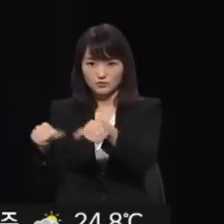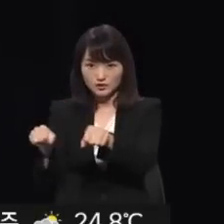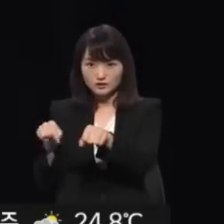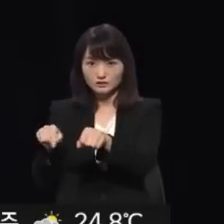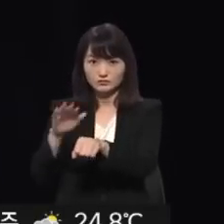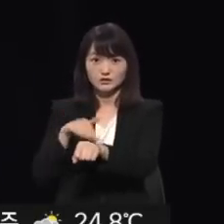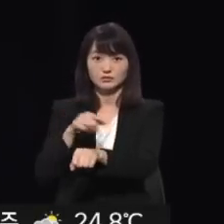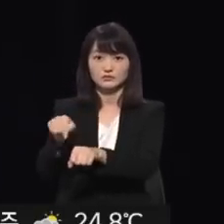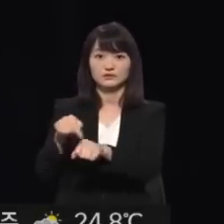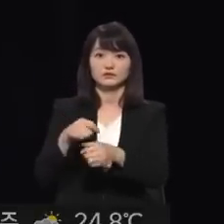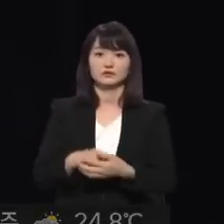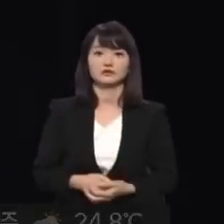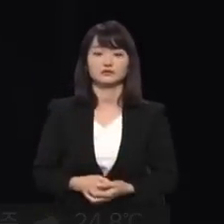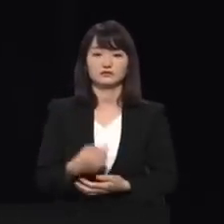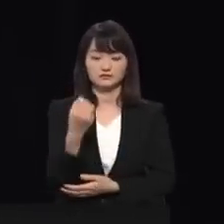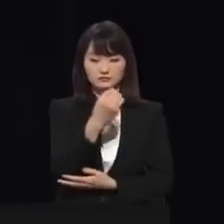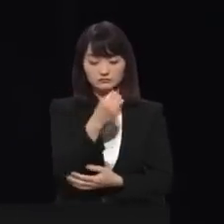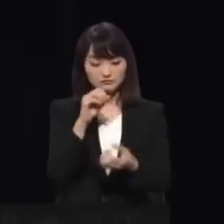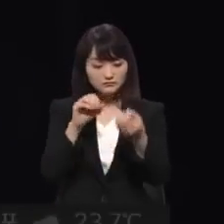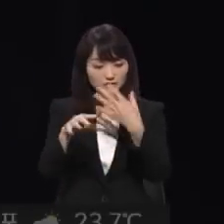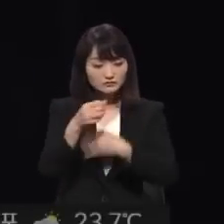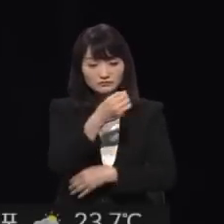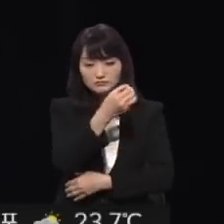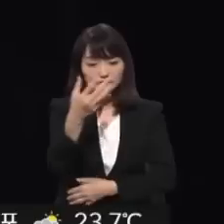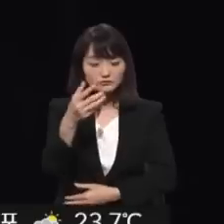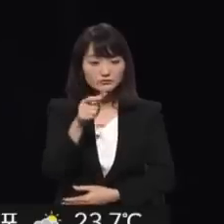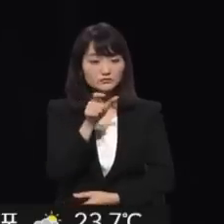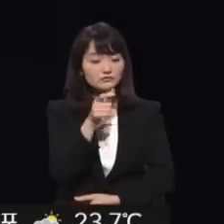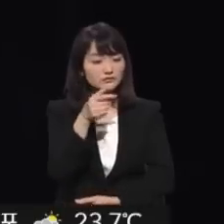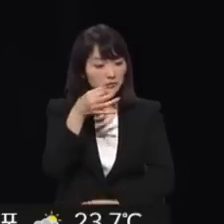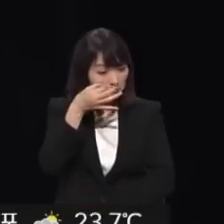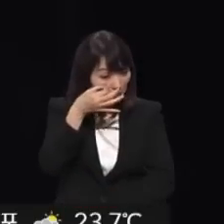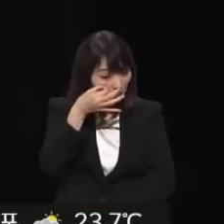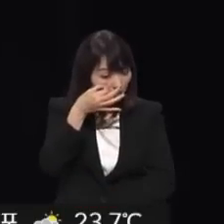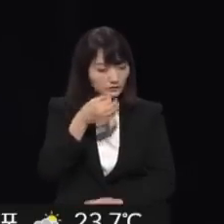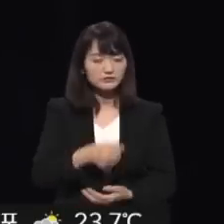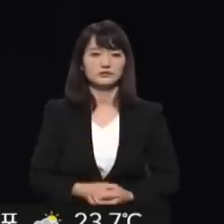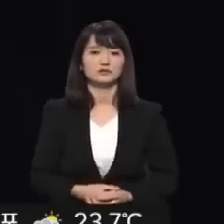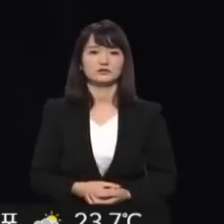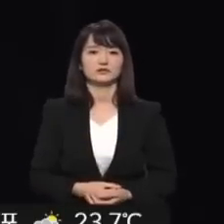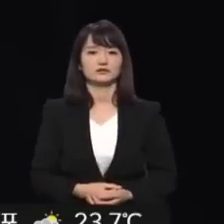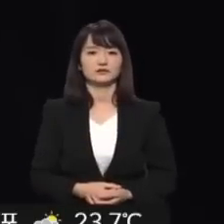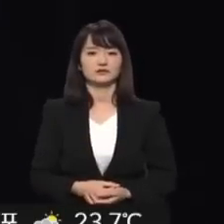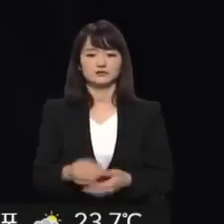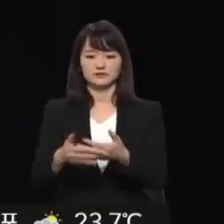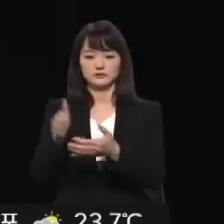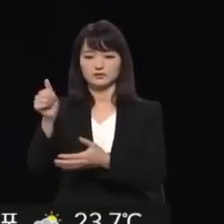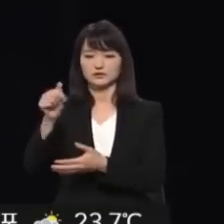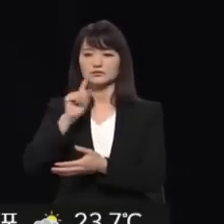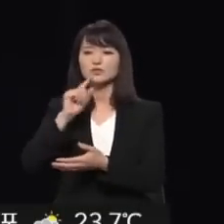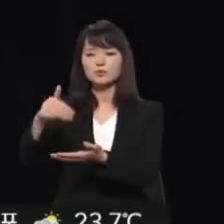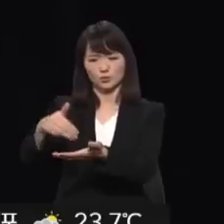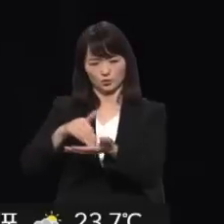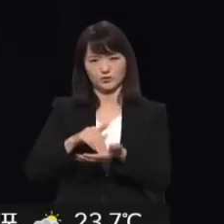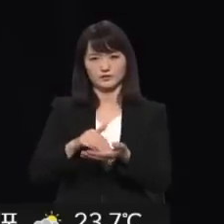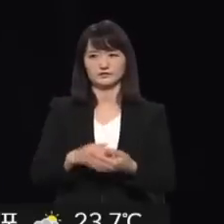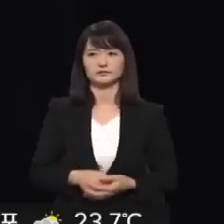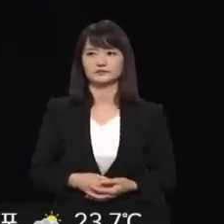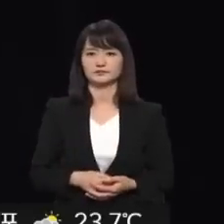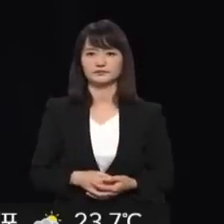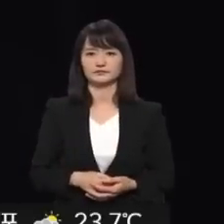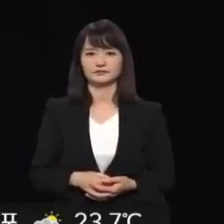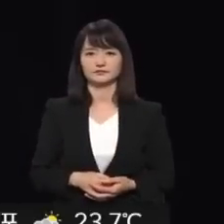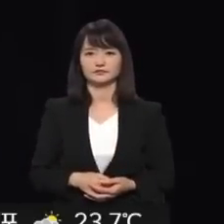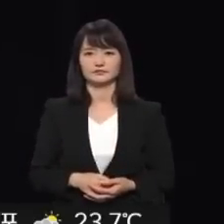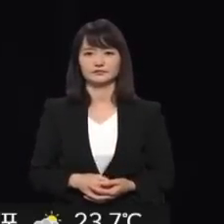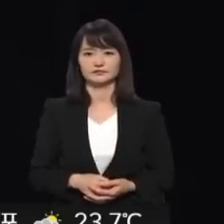물었는데 측면에서 봤습니다 알았는데 김병준 2 참고 노트북 5를 받아주시면 봤냐 뭐 김기 면담 마시면서 본